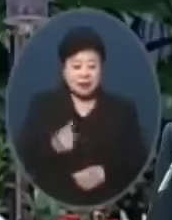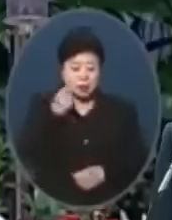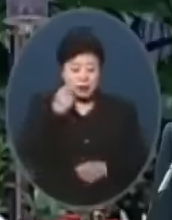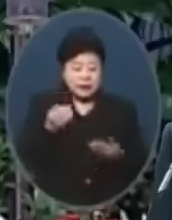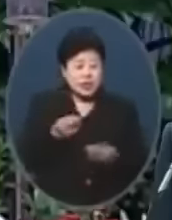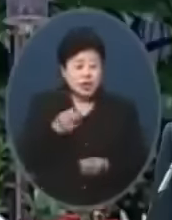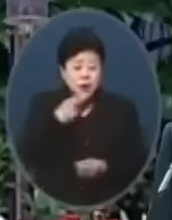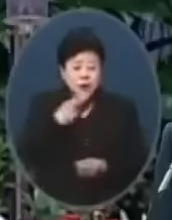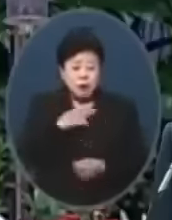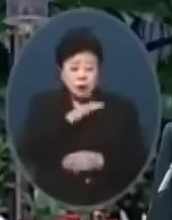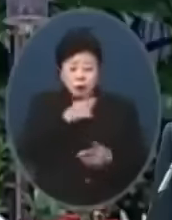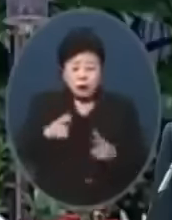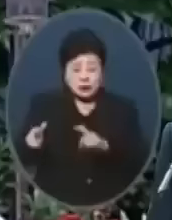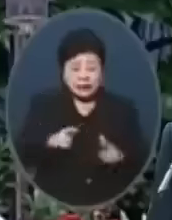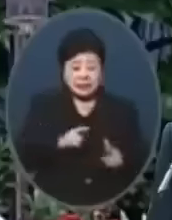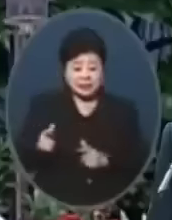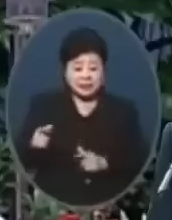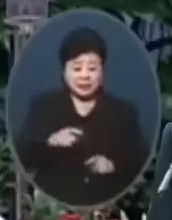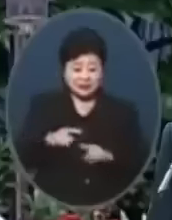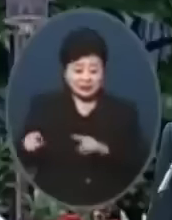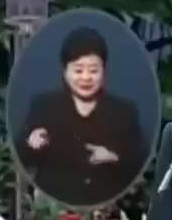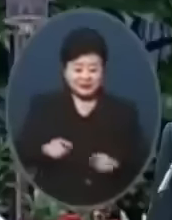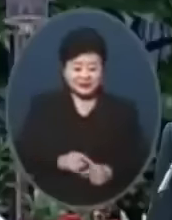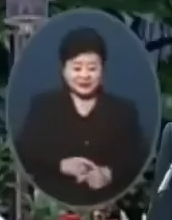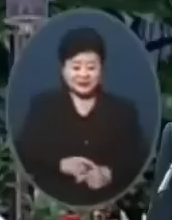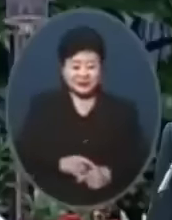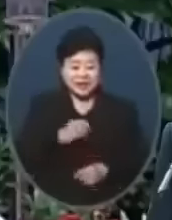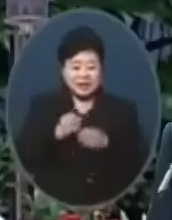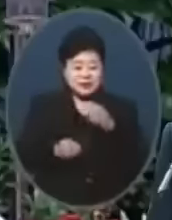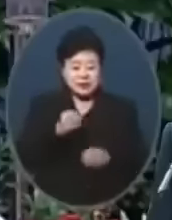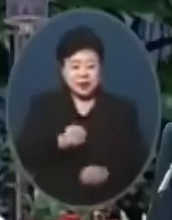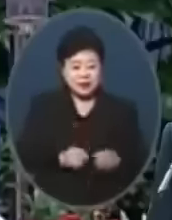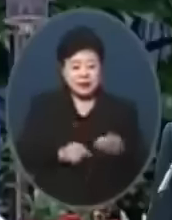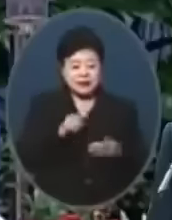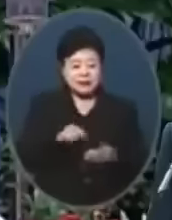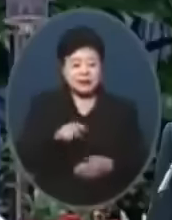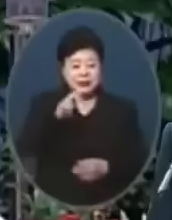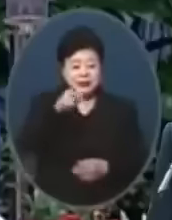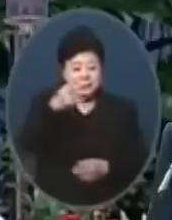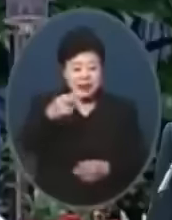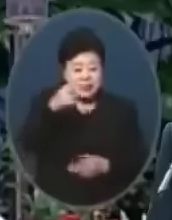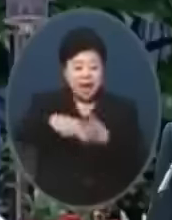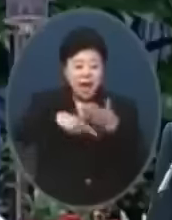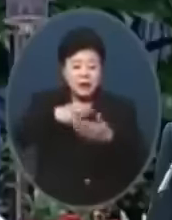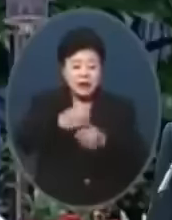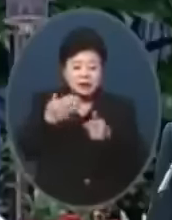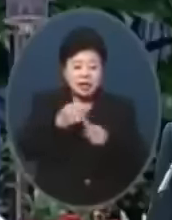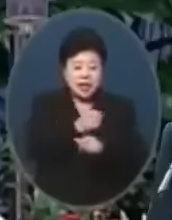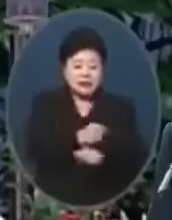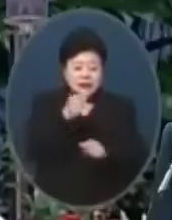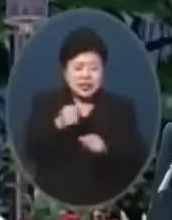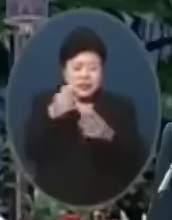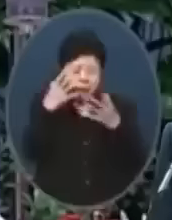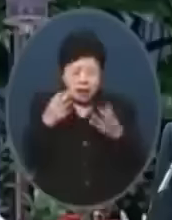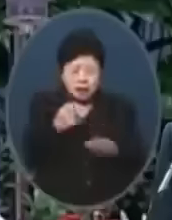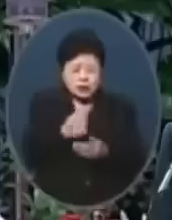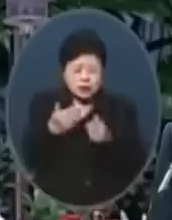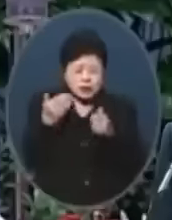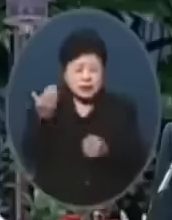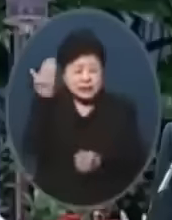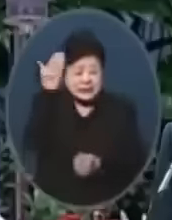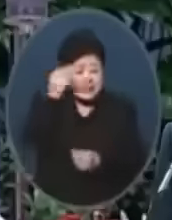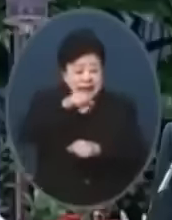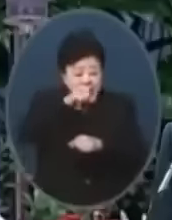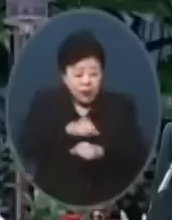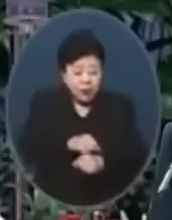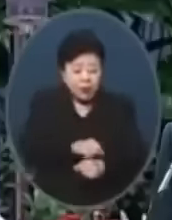없으십니다. 만유를 다스리신 듯. 시편 104편 24절에 야훼 주께서 하신 일이 어찌 그리 많은지요. 주께서 지혜로